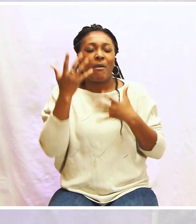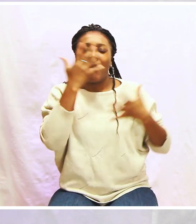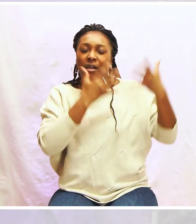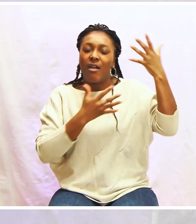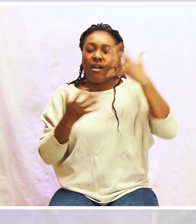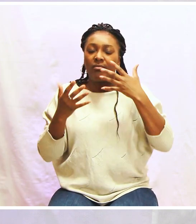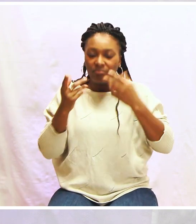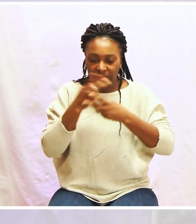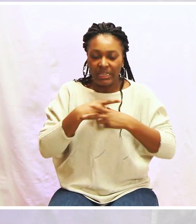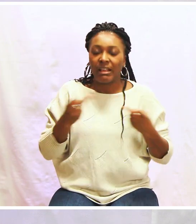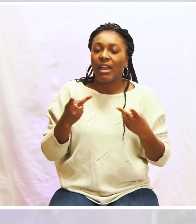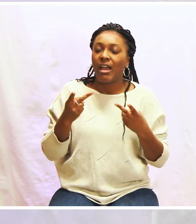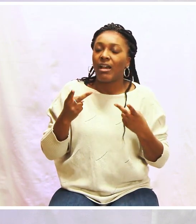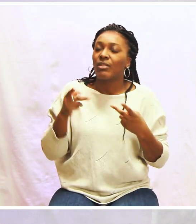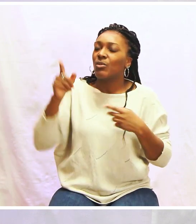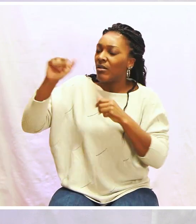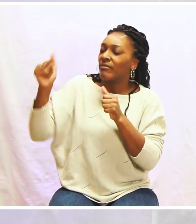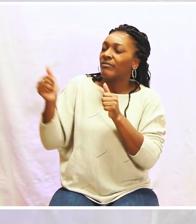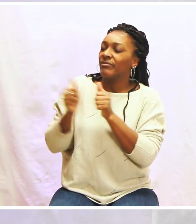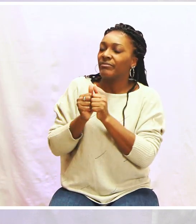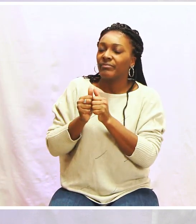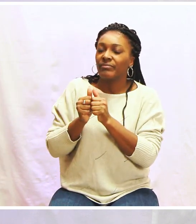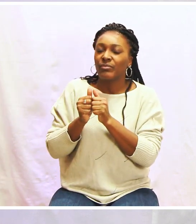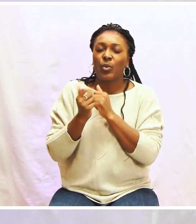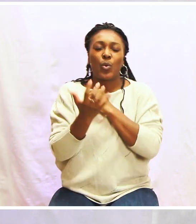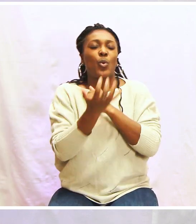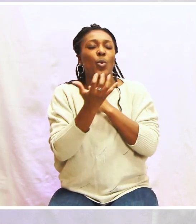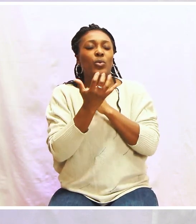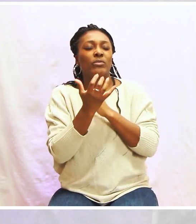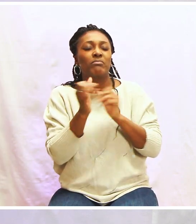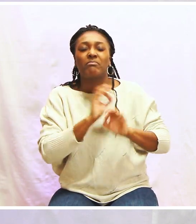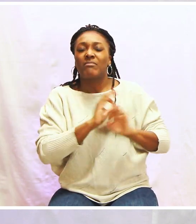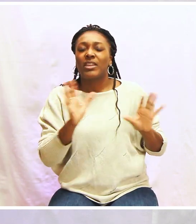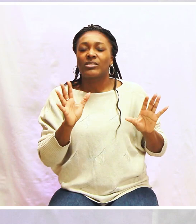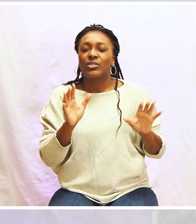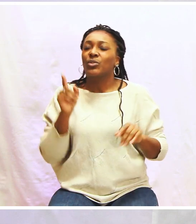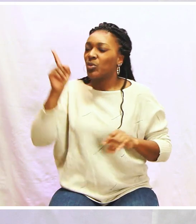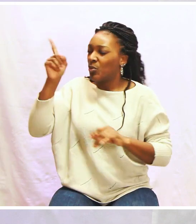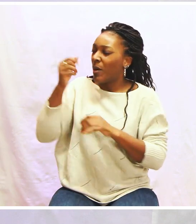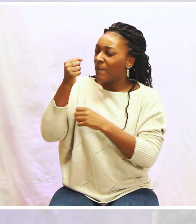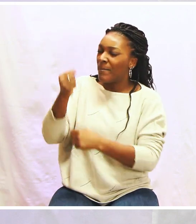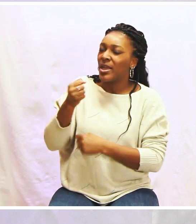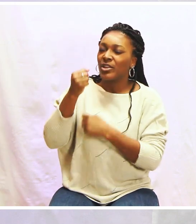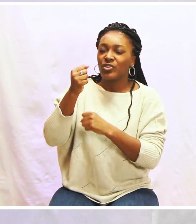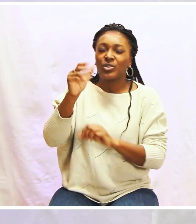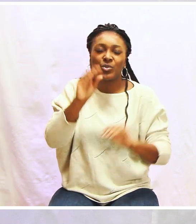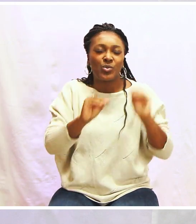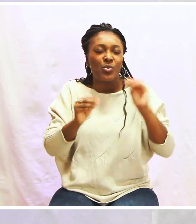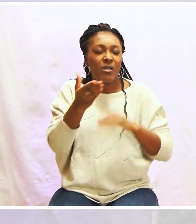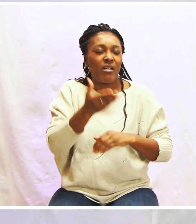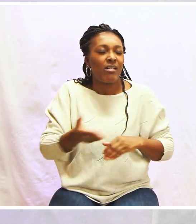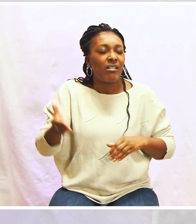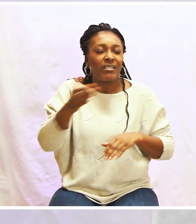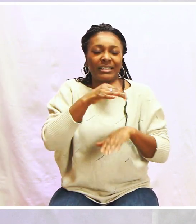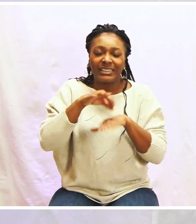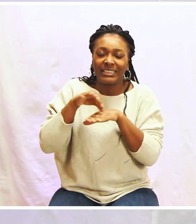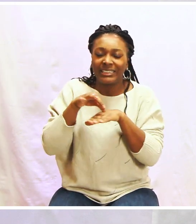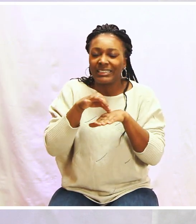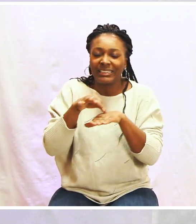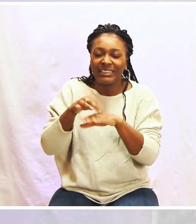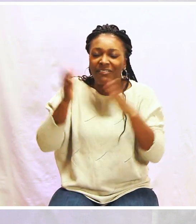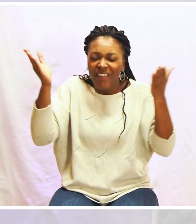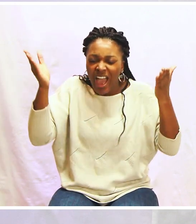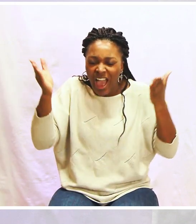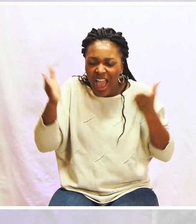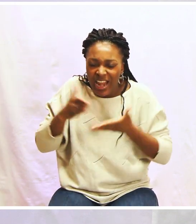Seigneur? Tu es leur berger et tu les gardes précieusement. Et tu les conduis, Seigneur, à travers la vallée. Toi, tu es avec eux et tu